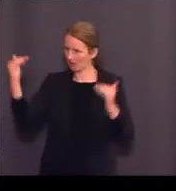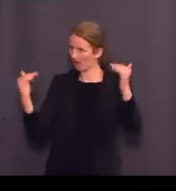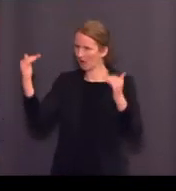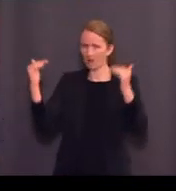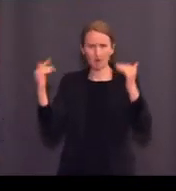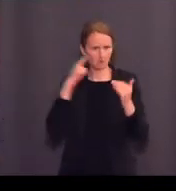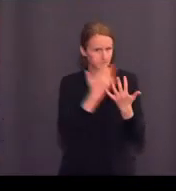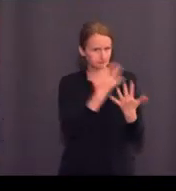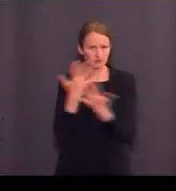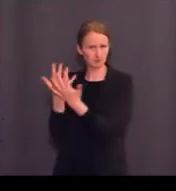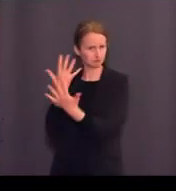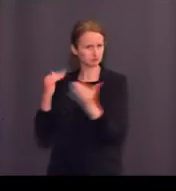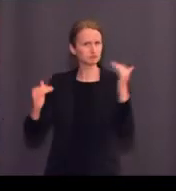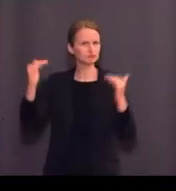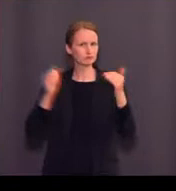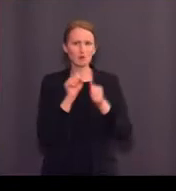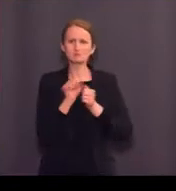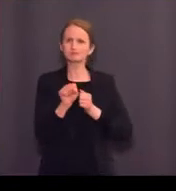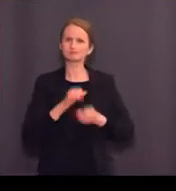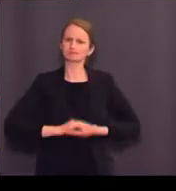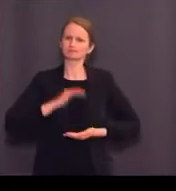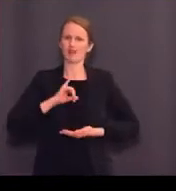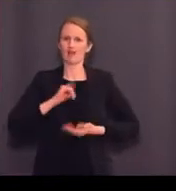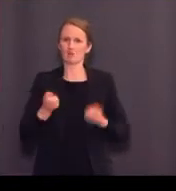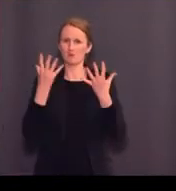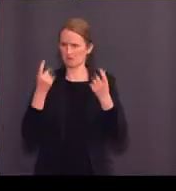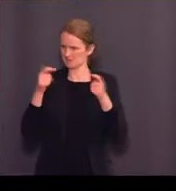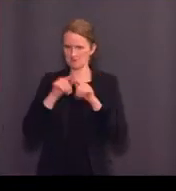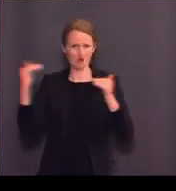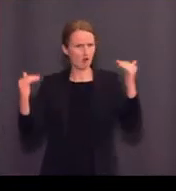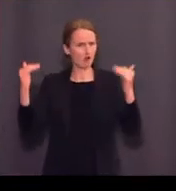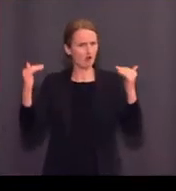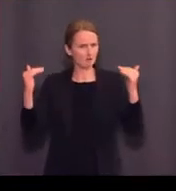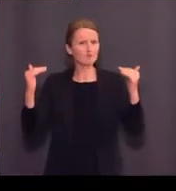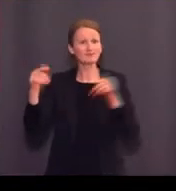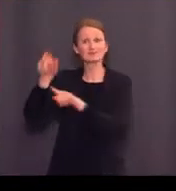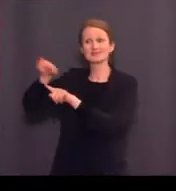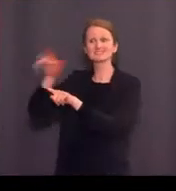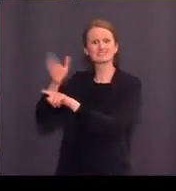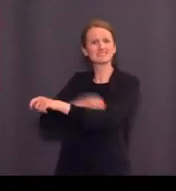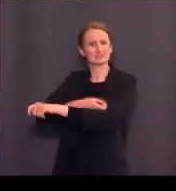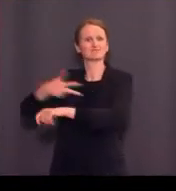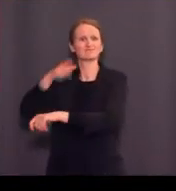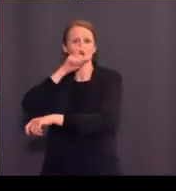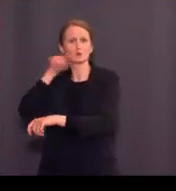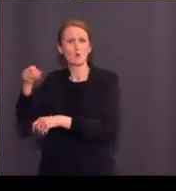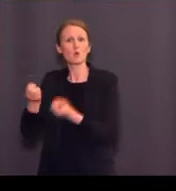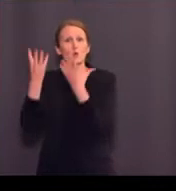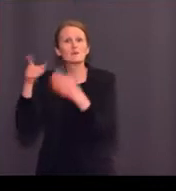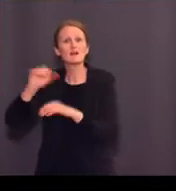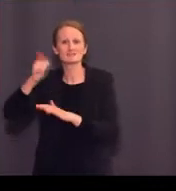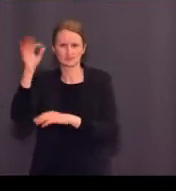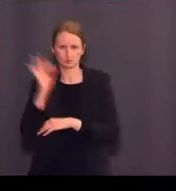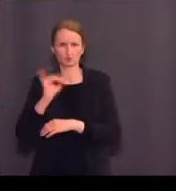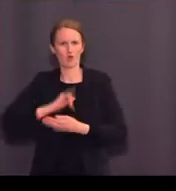de personnes présentant des anticorps était d'environ 16% chez les donneurs de sang, et à souligner que pour Bruxelles,